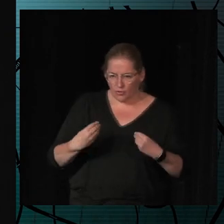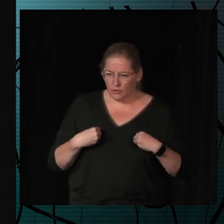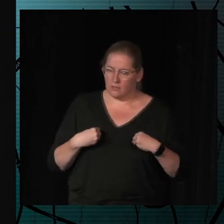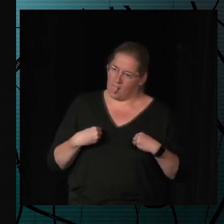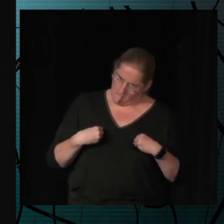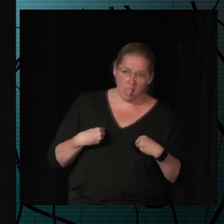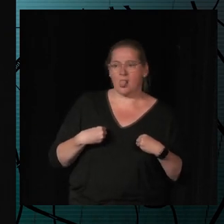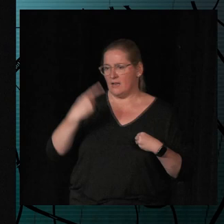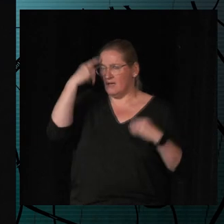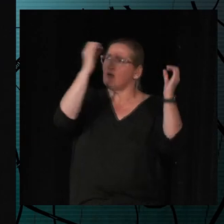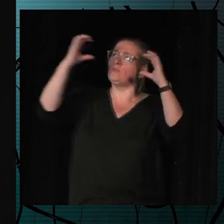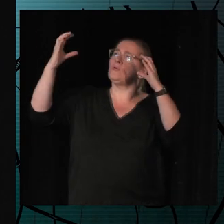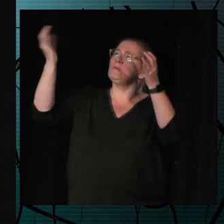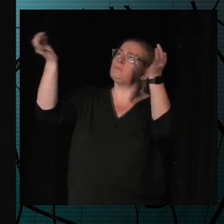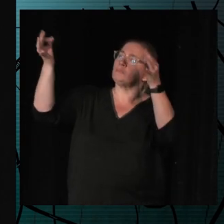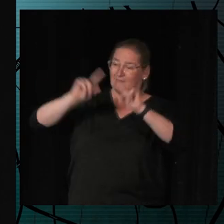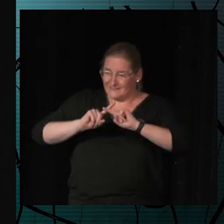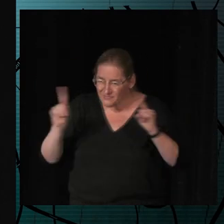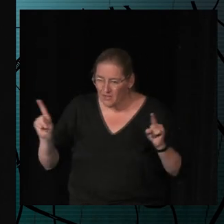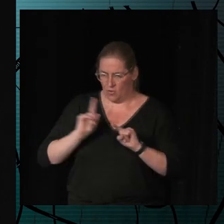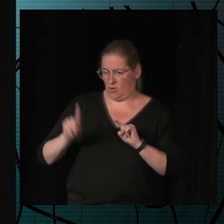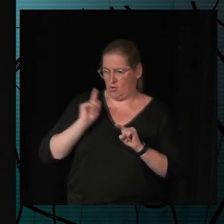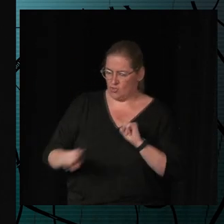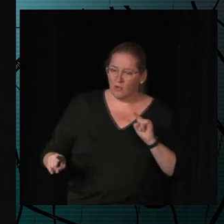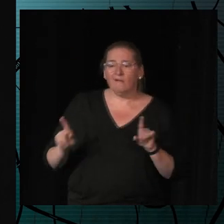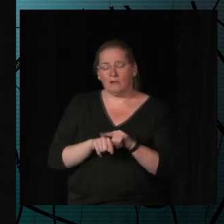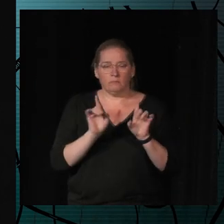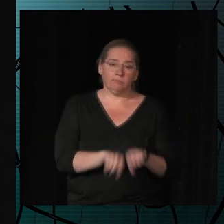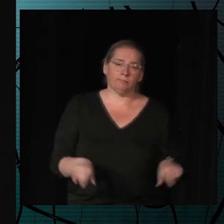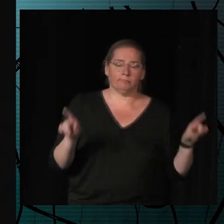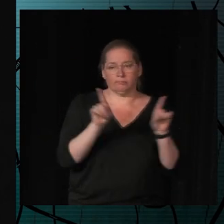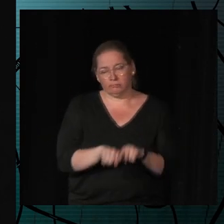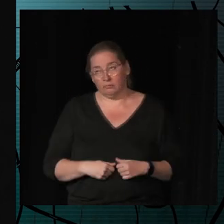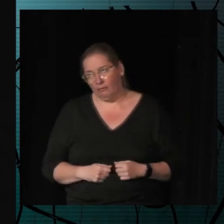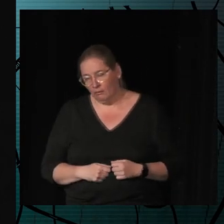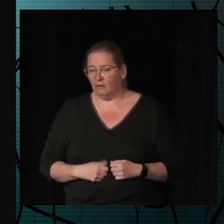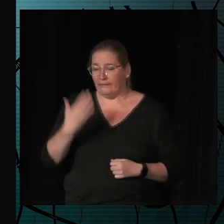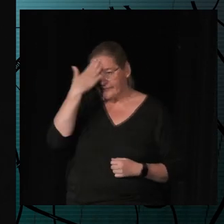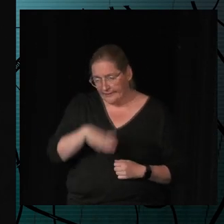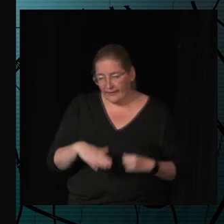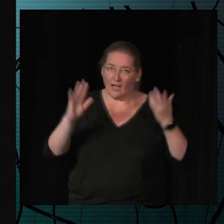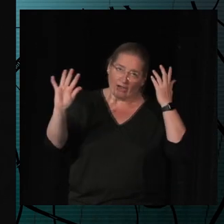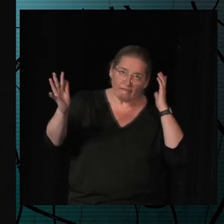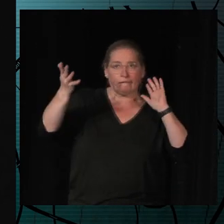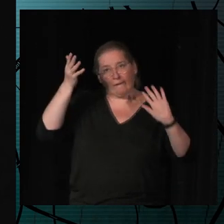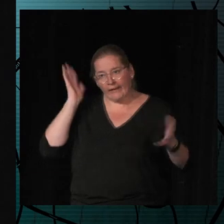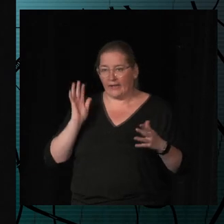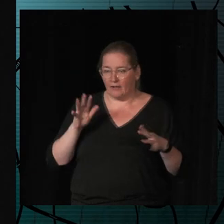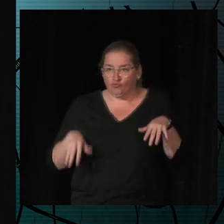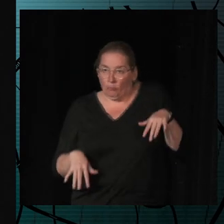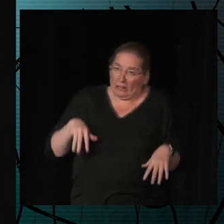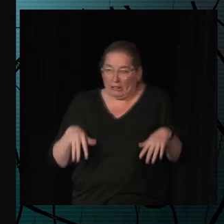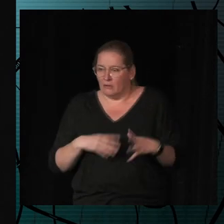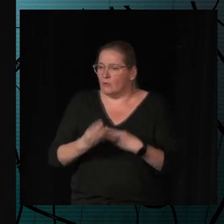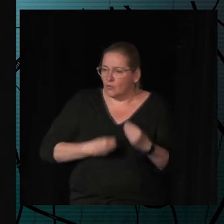convoquer des imaginaires différents ça va convoquer des choses qui vont nous sortir des S éternel forêt avec soit les zombies soit